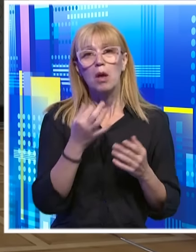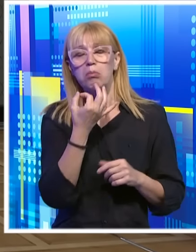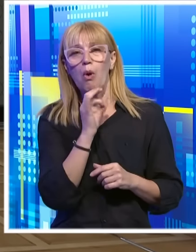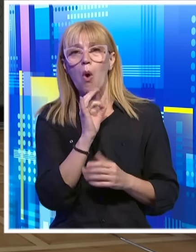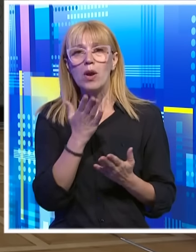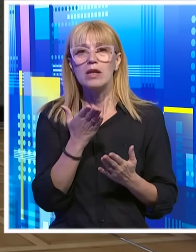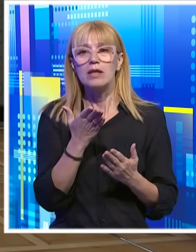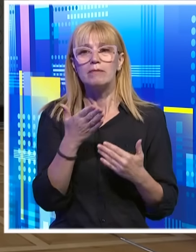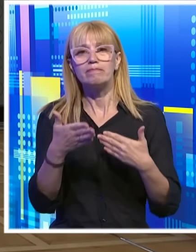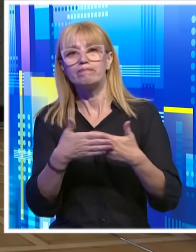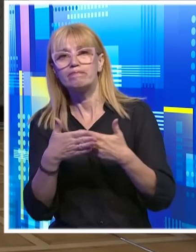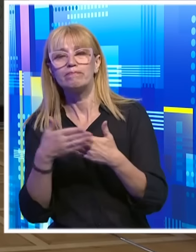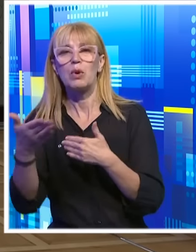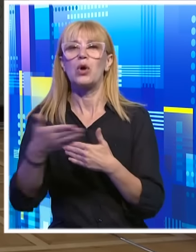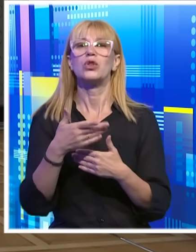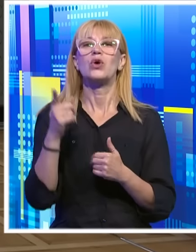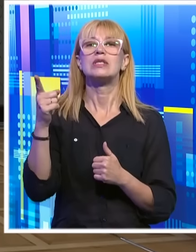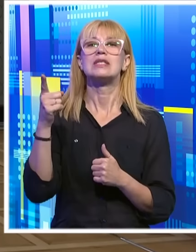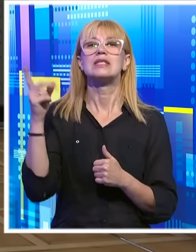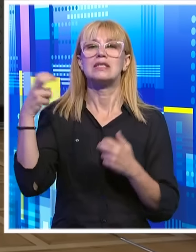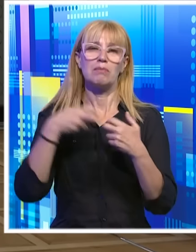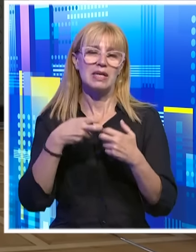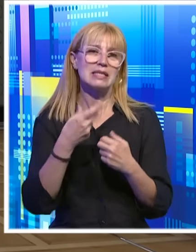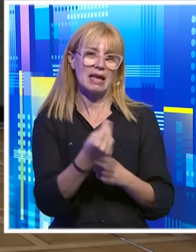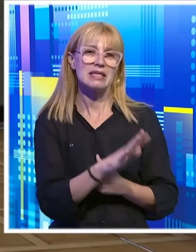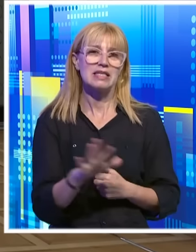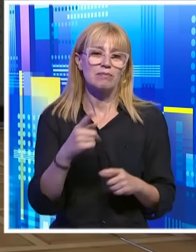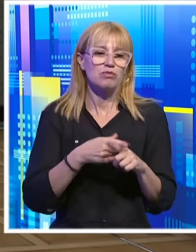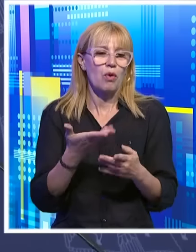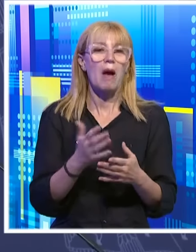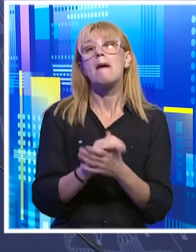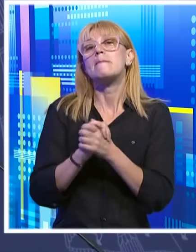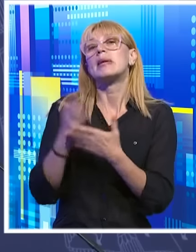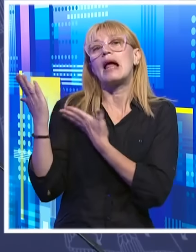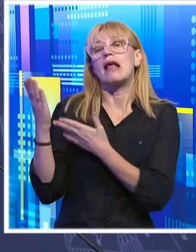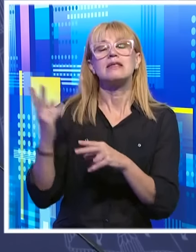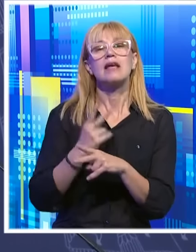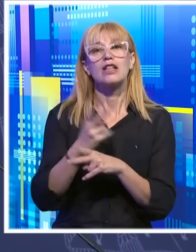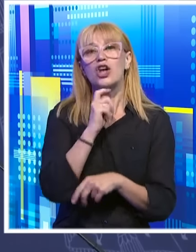pristup iz Brisela prema Srbiji, s obzirom da se radi o prijateljskoj zemlji?